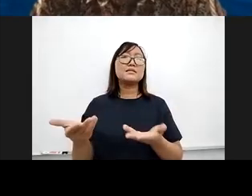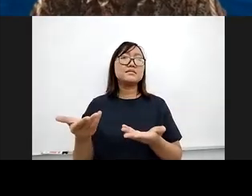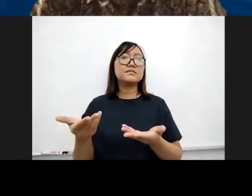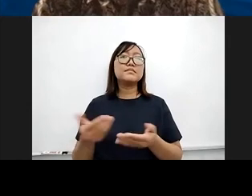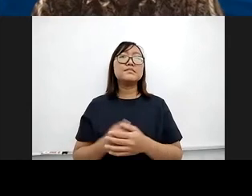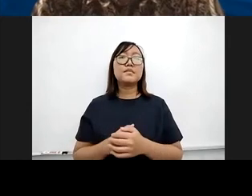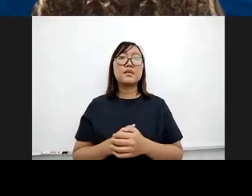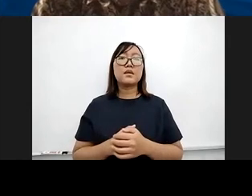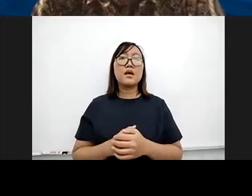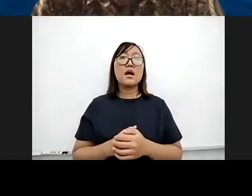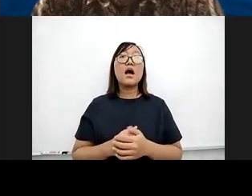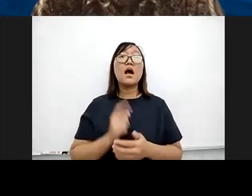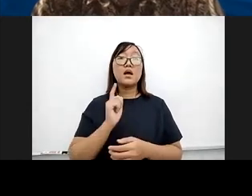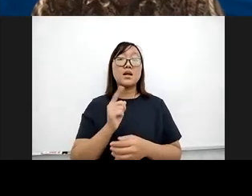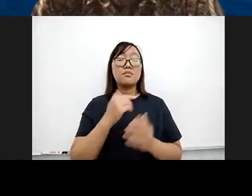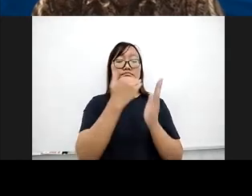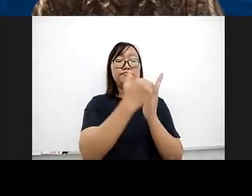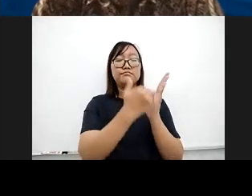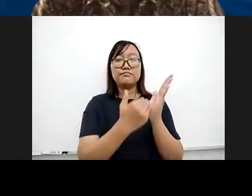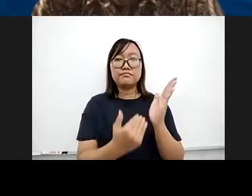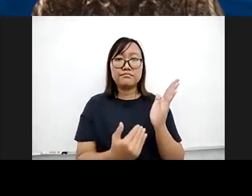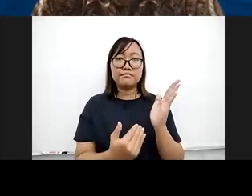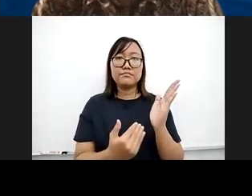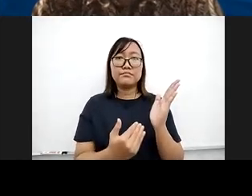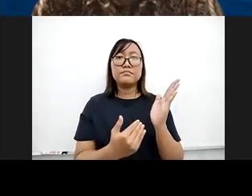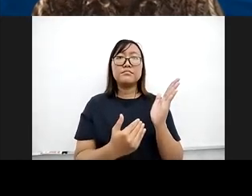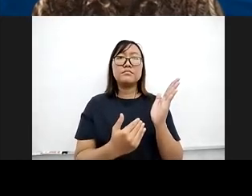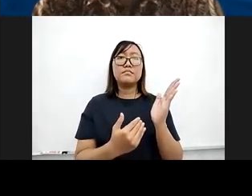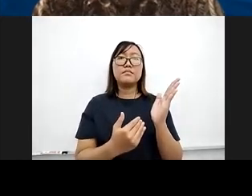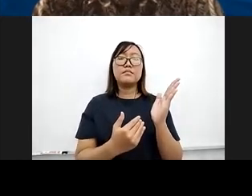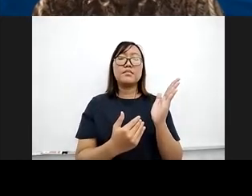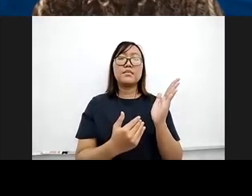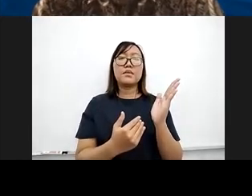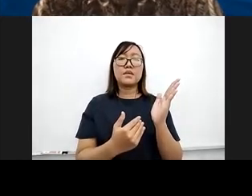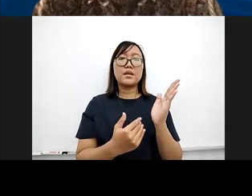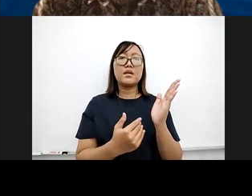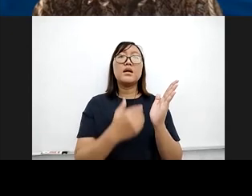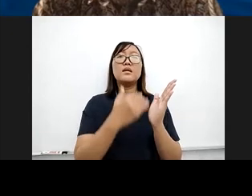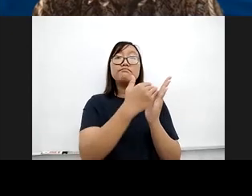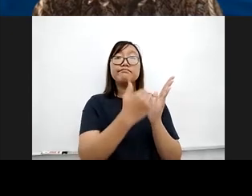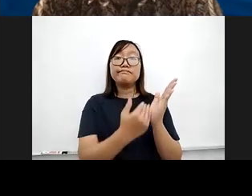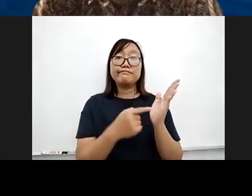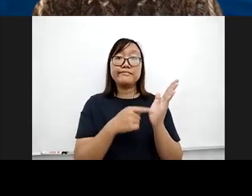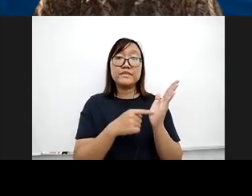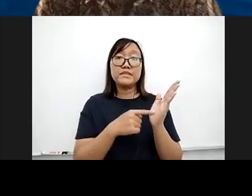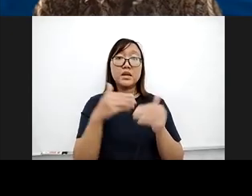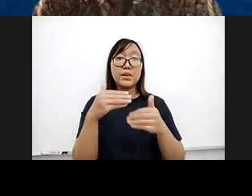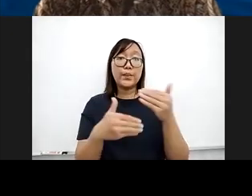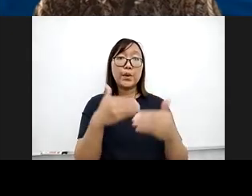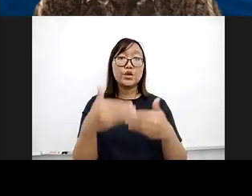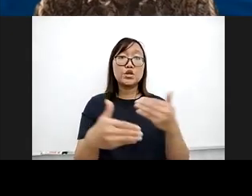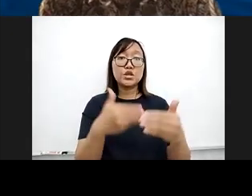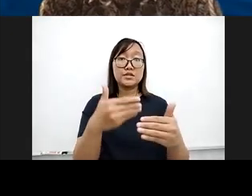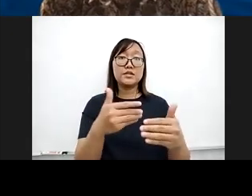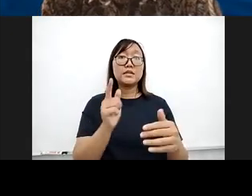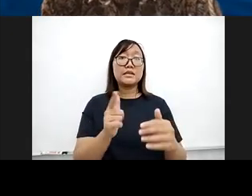beberapa mekanisme yang biasanya dilakukan tetapi ini akan proses ini akan dilakukan secara Utara